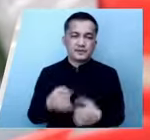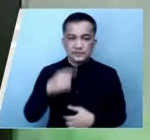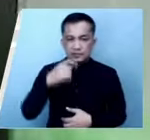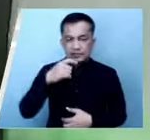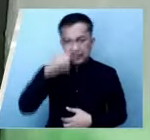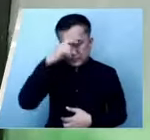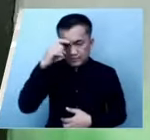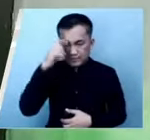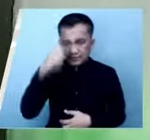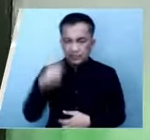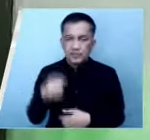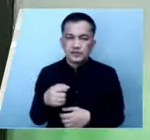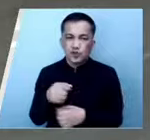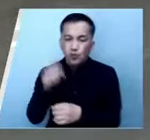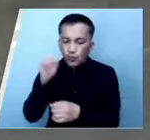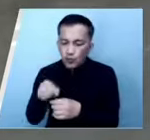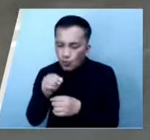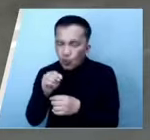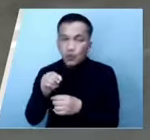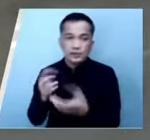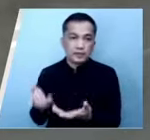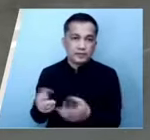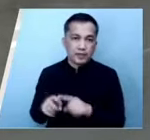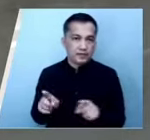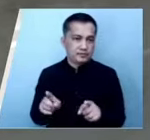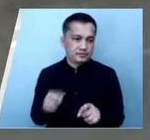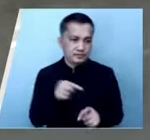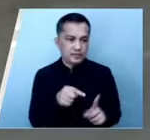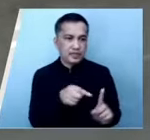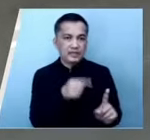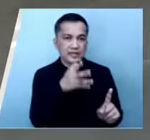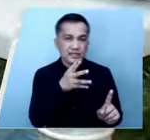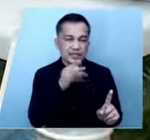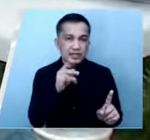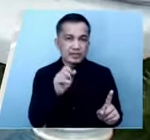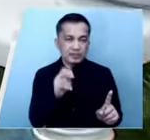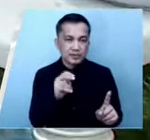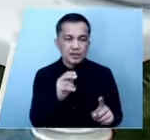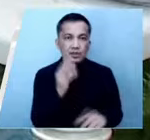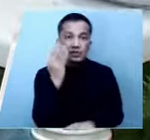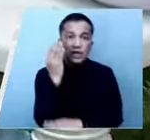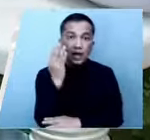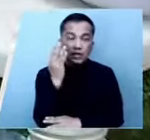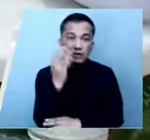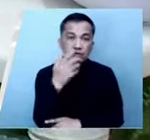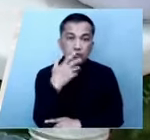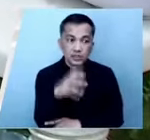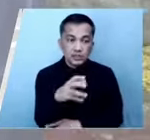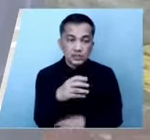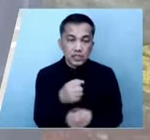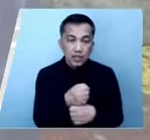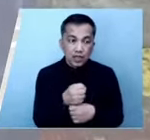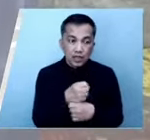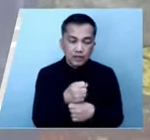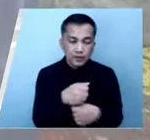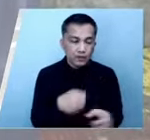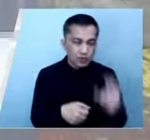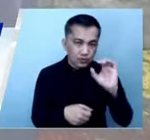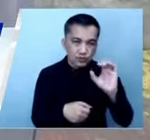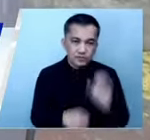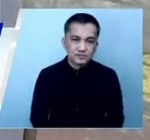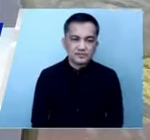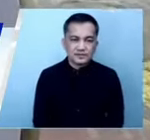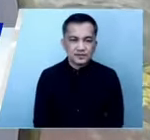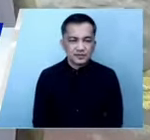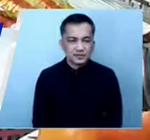samalamig. Pero wag ka! Si Nanay Carmen, tanghaling tapat, mainit na kape ang tinutungga. Nakakatatlong